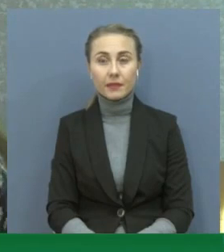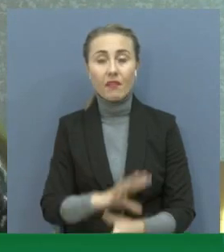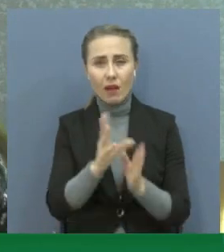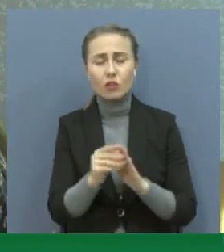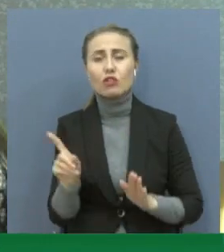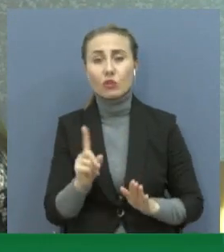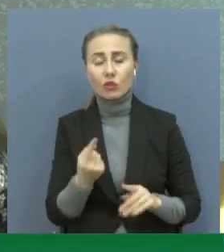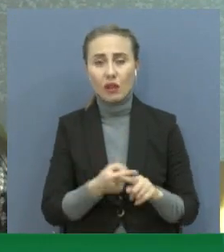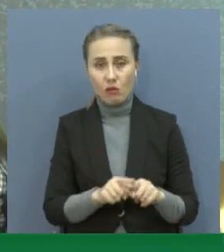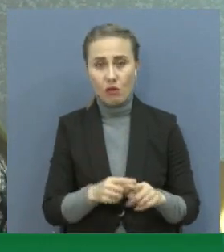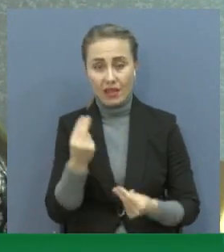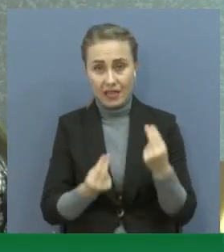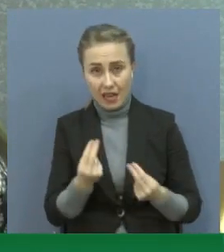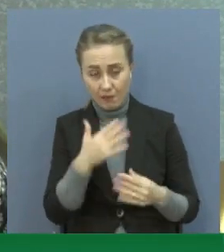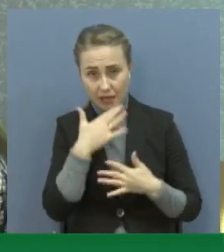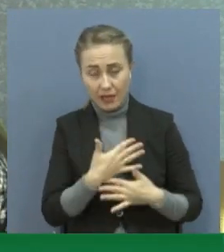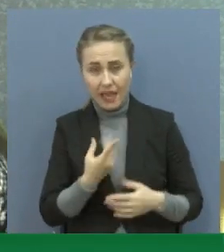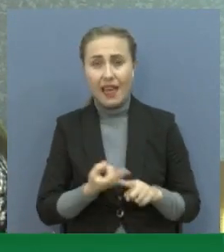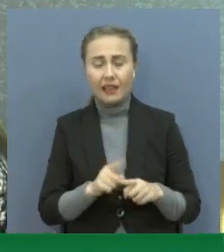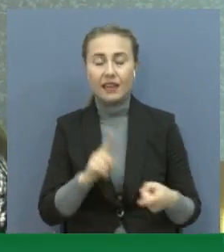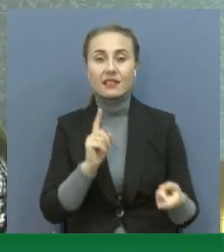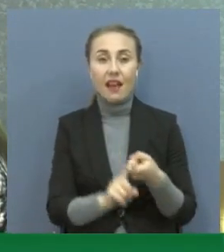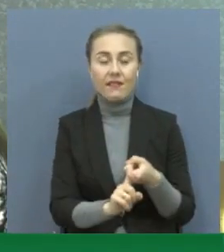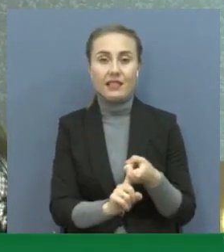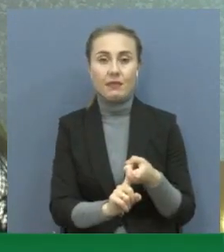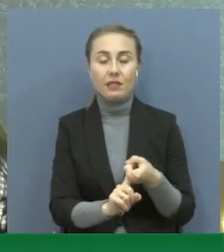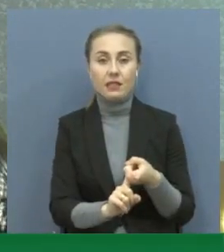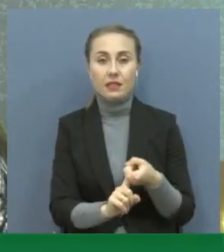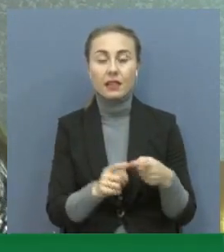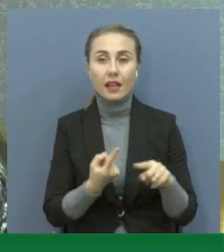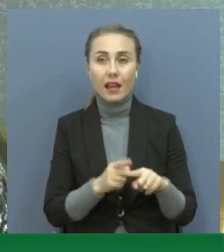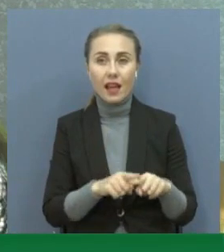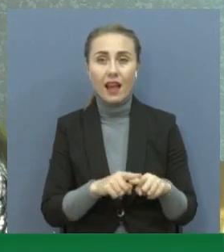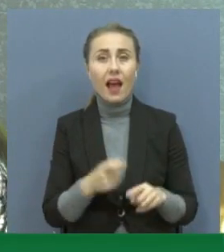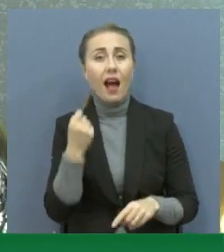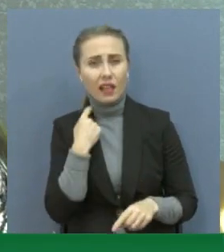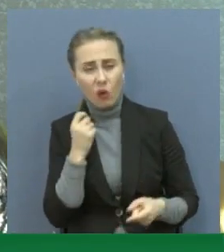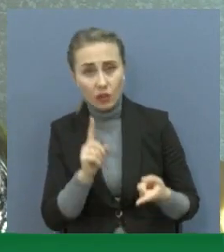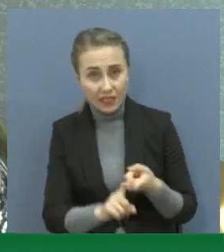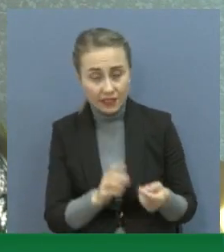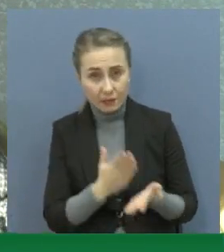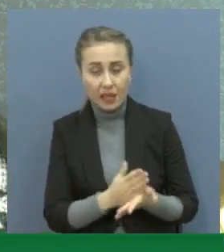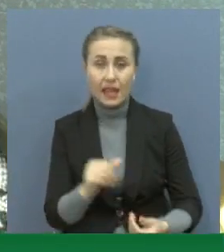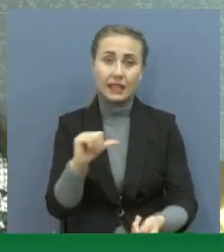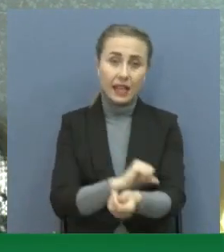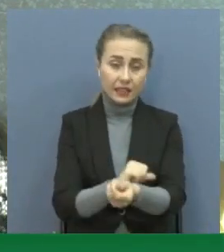такое игромания? Это зависимость. Такая же, как вот мы же знаем, про алкогольную зависимость, про